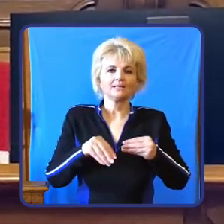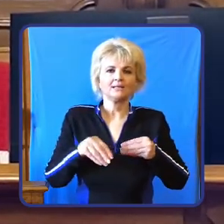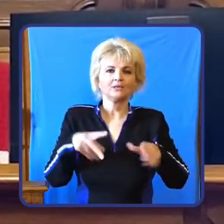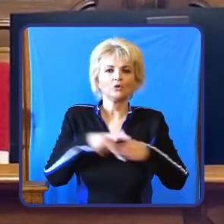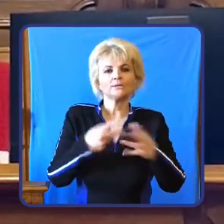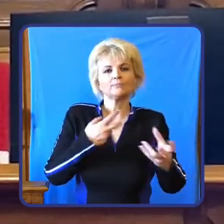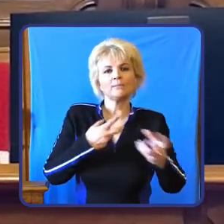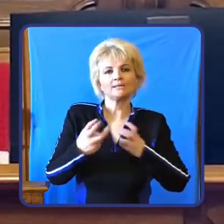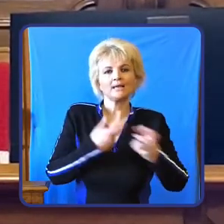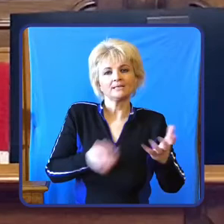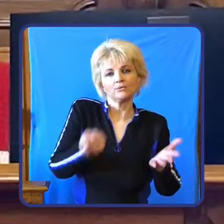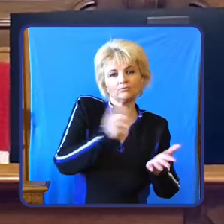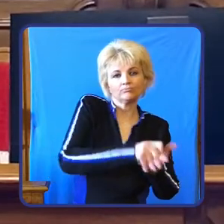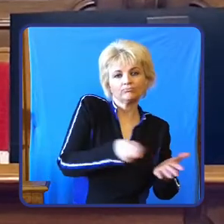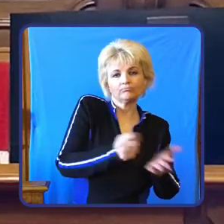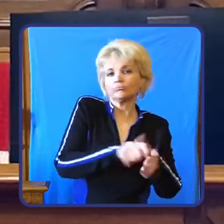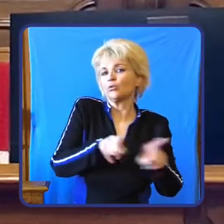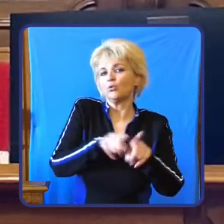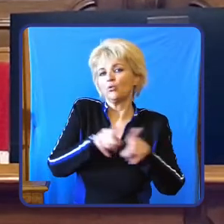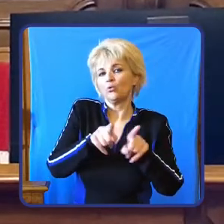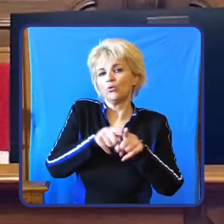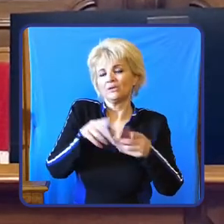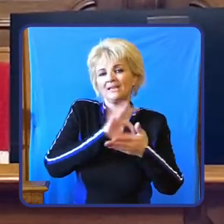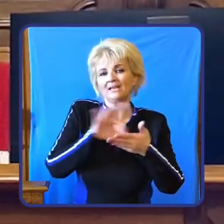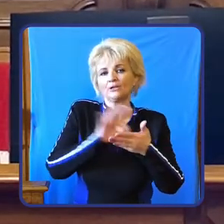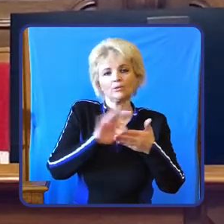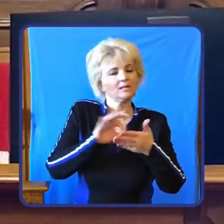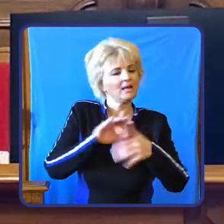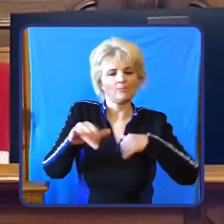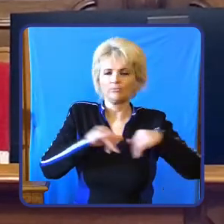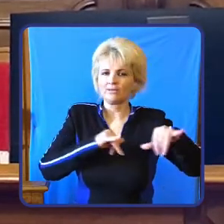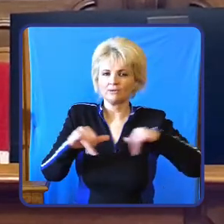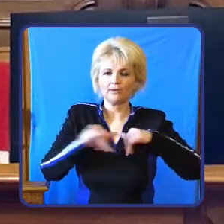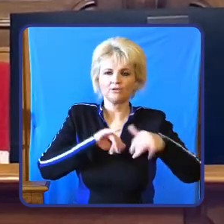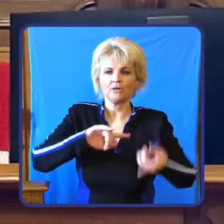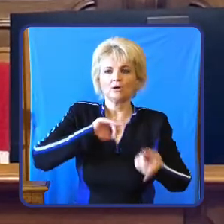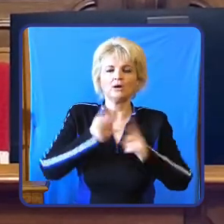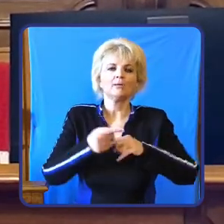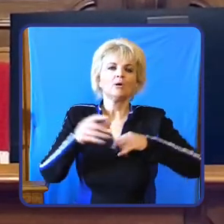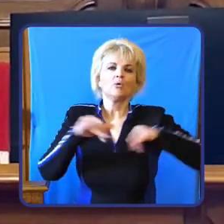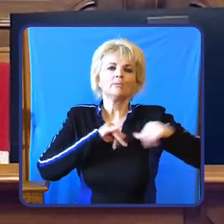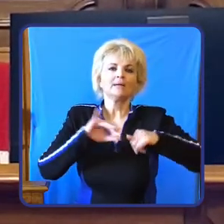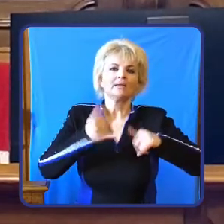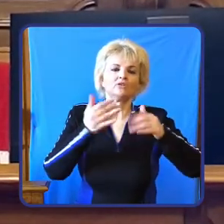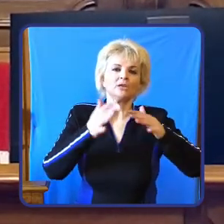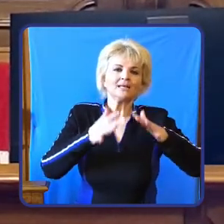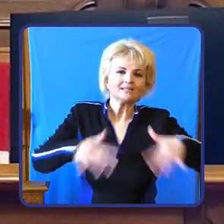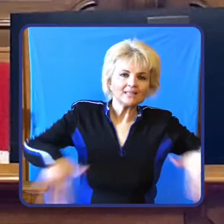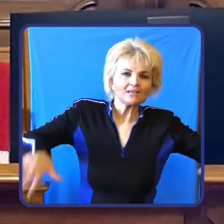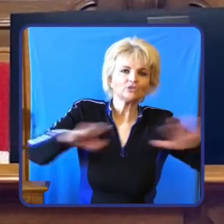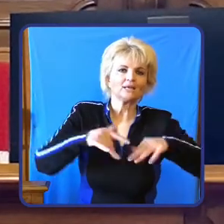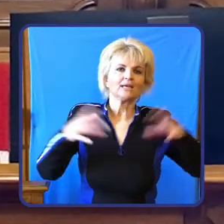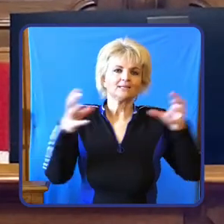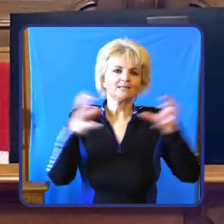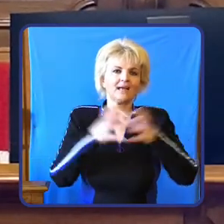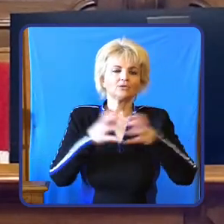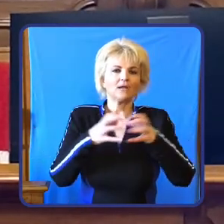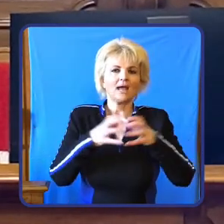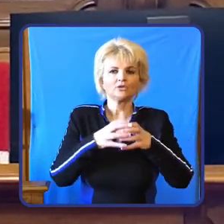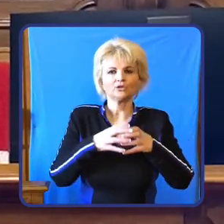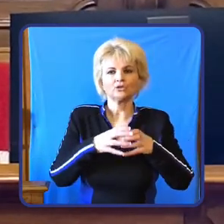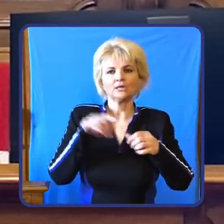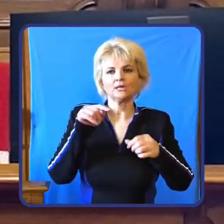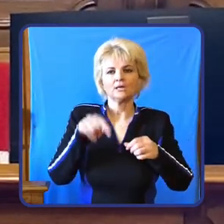úgy írtuk ki. És itt nem Hódmezővásárhely Meregó város, hanem a Hódmezővásárhely és térsége, kistérségi társulás. Szóval úgy írtuk ki,